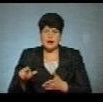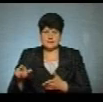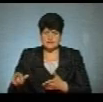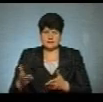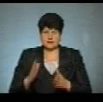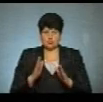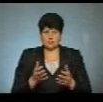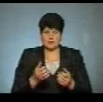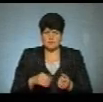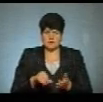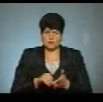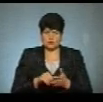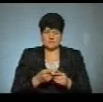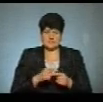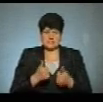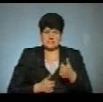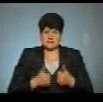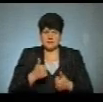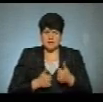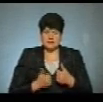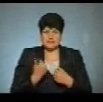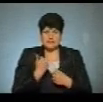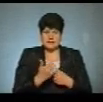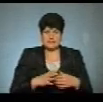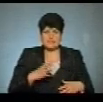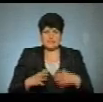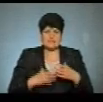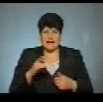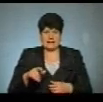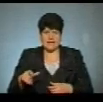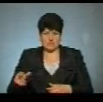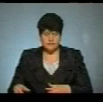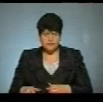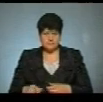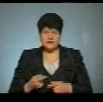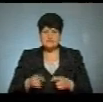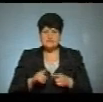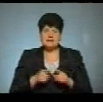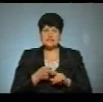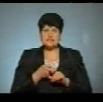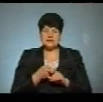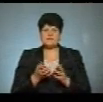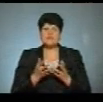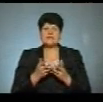які будуть брати участь у таких змаганнях, і їхніх тренерів. Тобто це залежатиме від